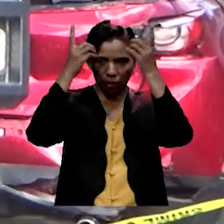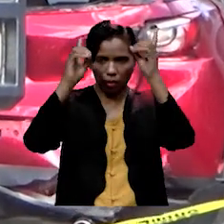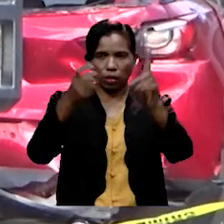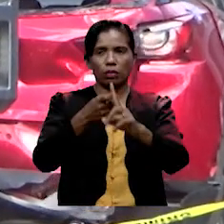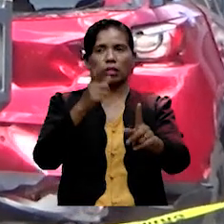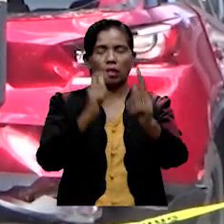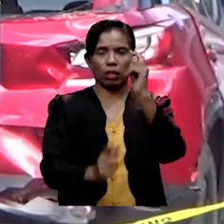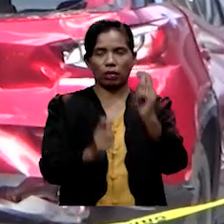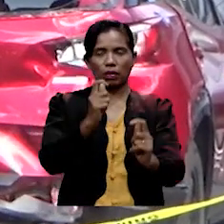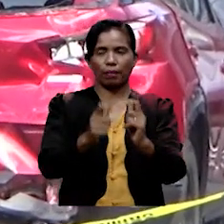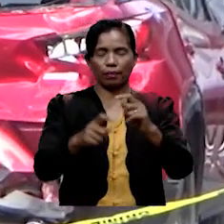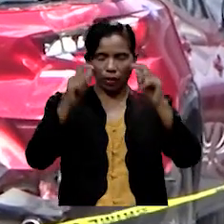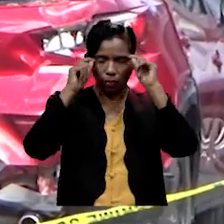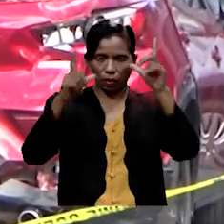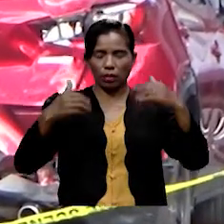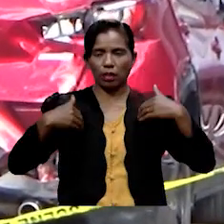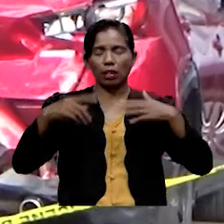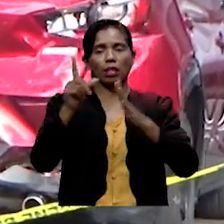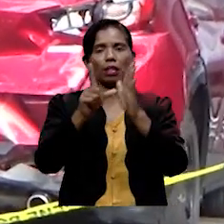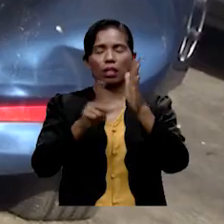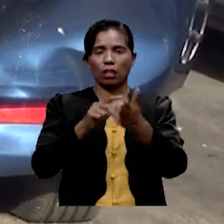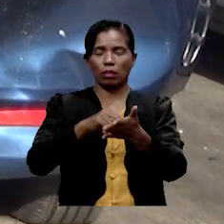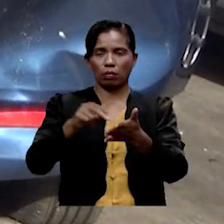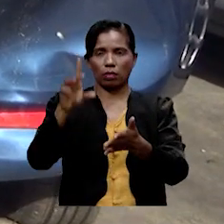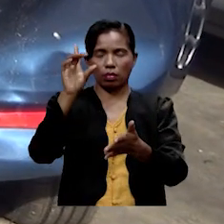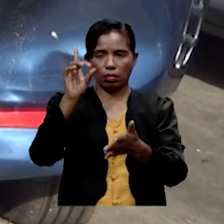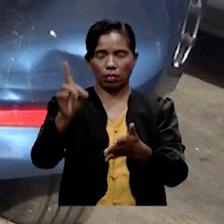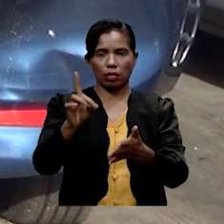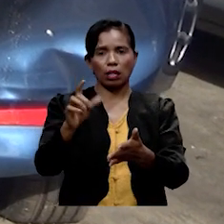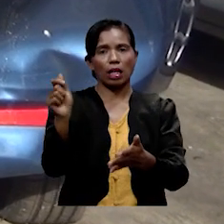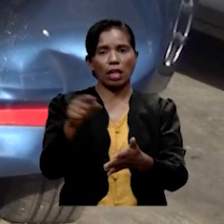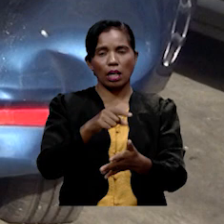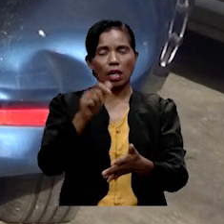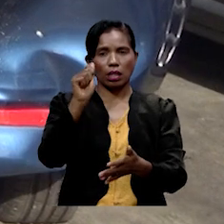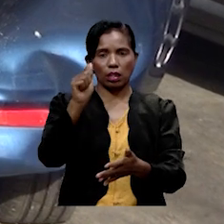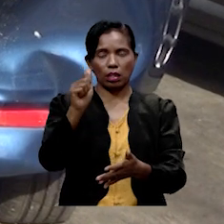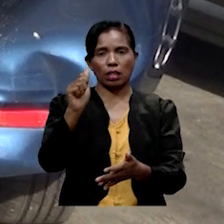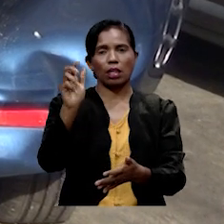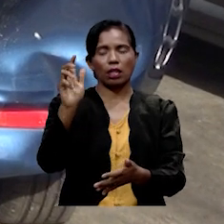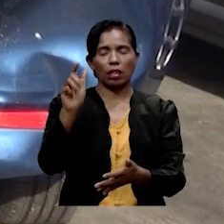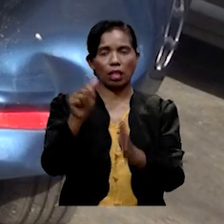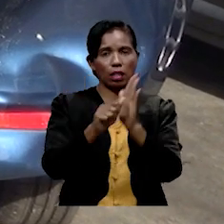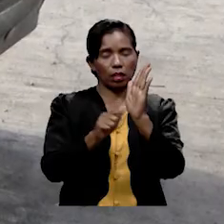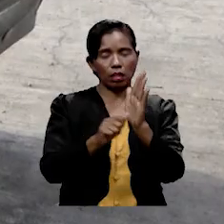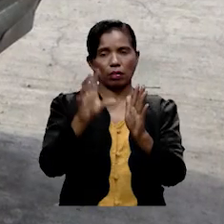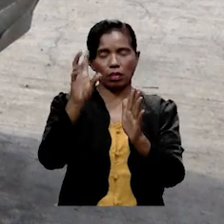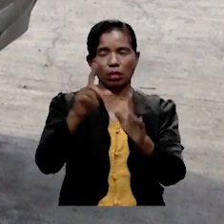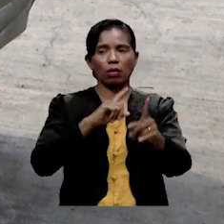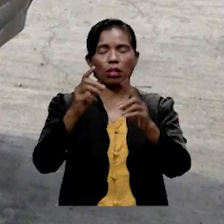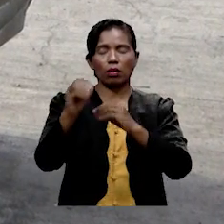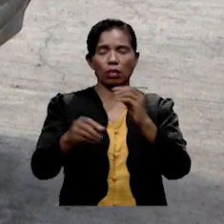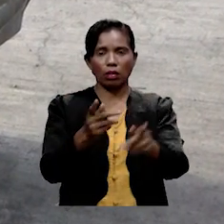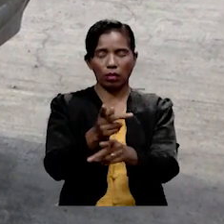tribunal. Timur Leste mos iha lei numero walu bara ring rua nen artigu neng no walu nebe kualia kona ba protesaun